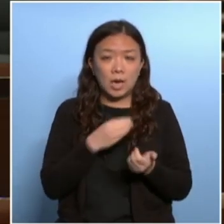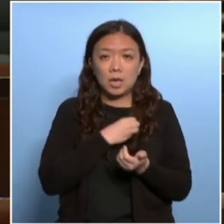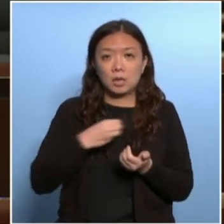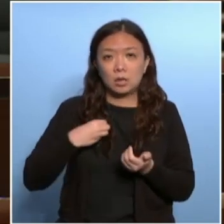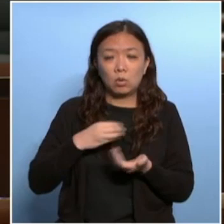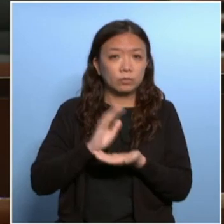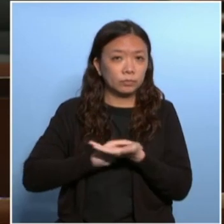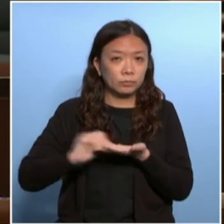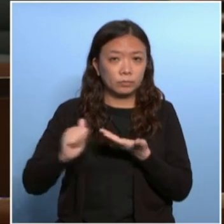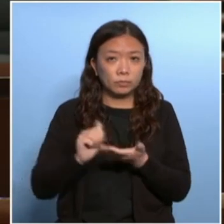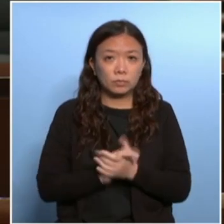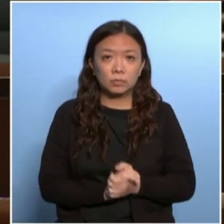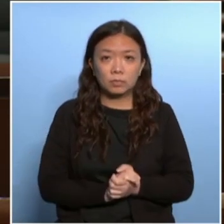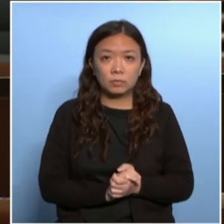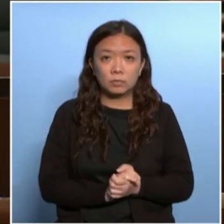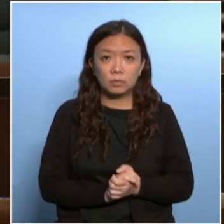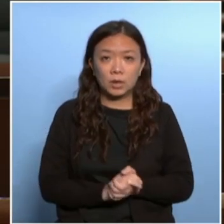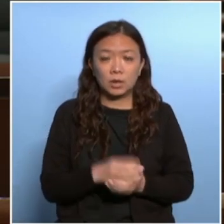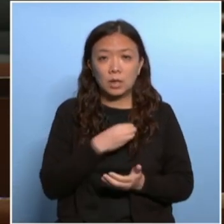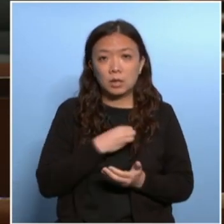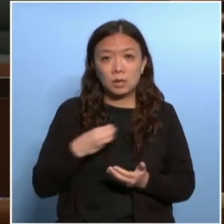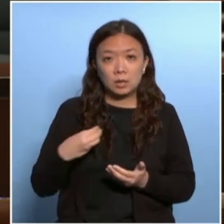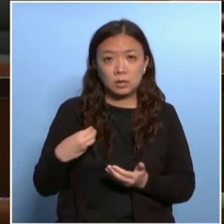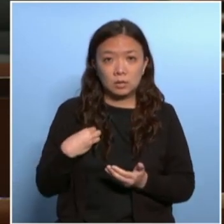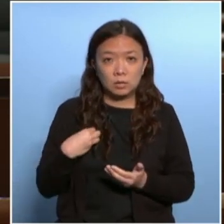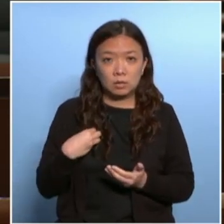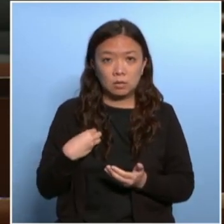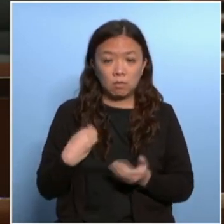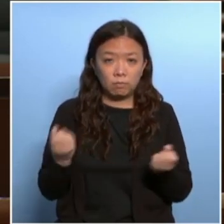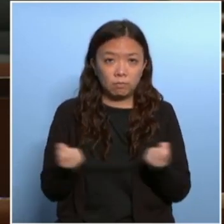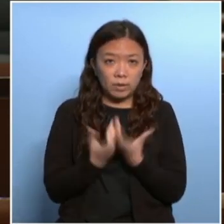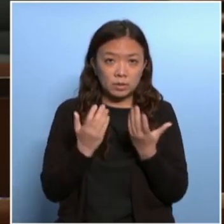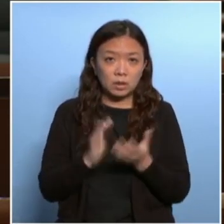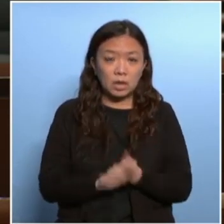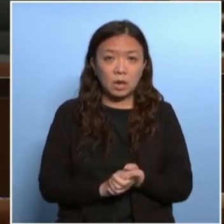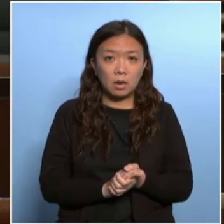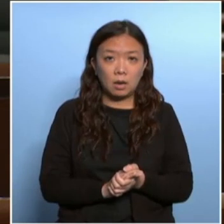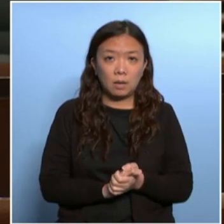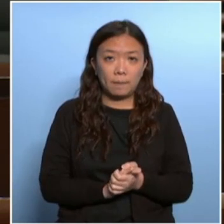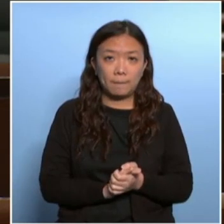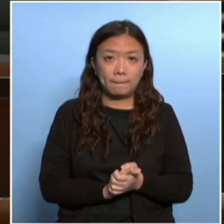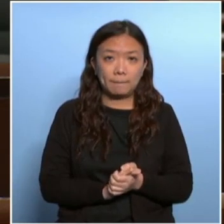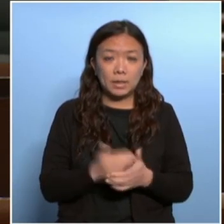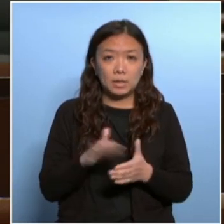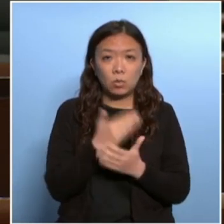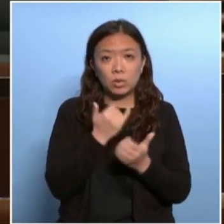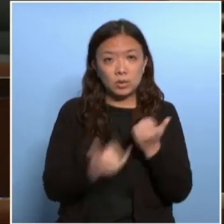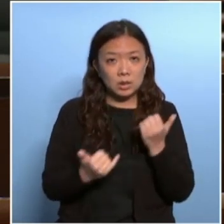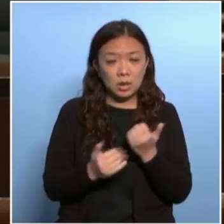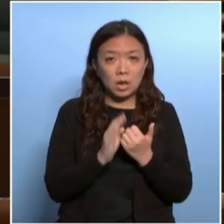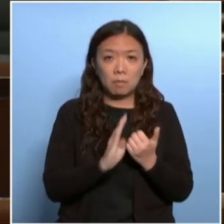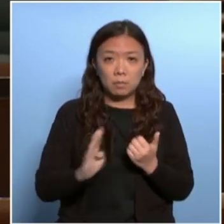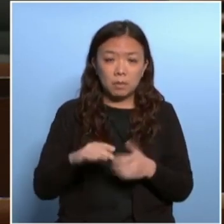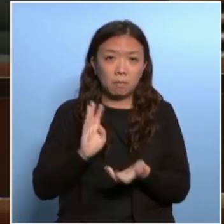在醫學上的發生的胎兒的因胎兒的生產過程出現的問題，